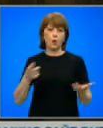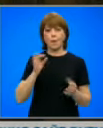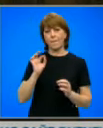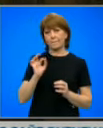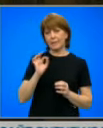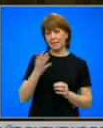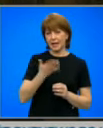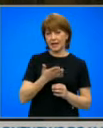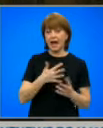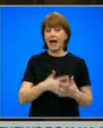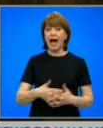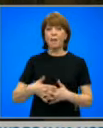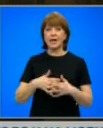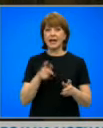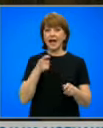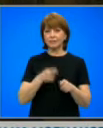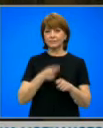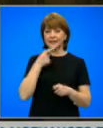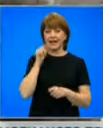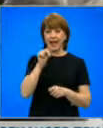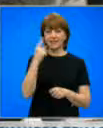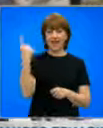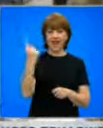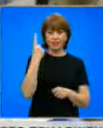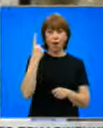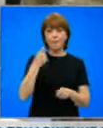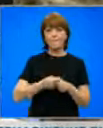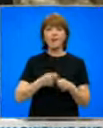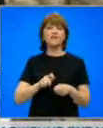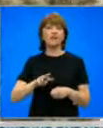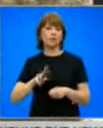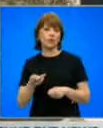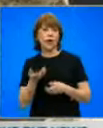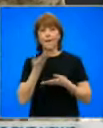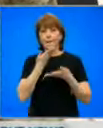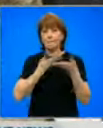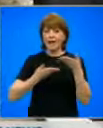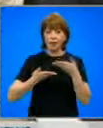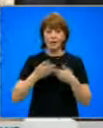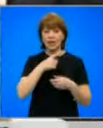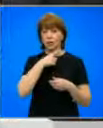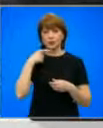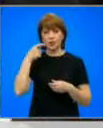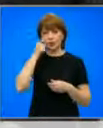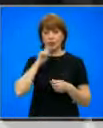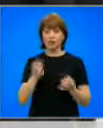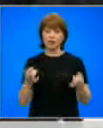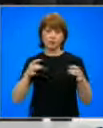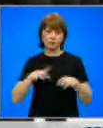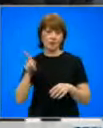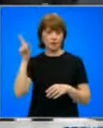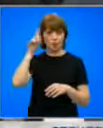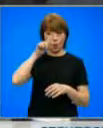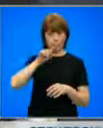щати казваха едно, а правеха нещо съвсем различно. Преговорите между Русия и Украина ще бъдат подновени утре чрез